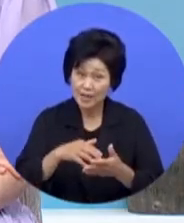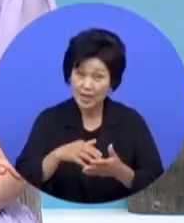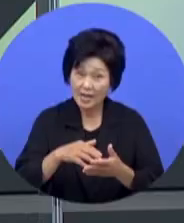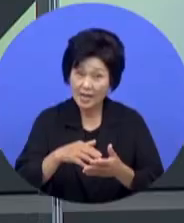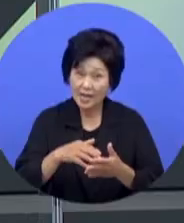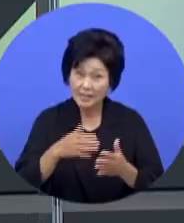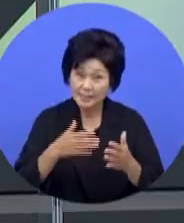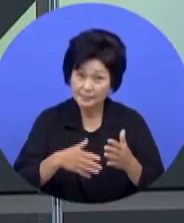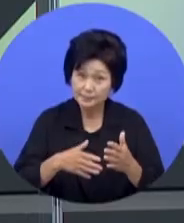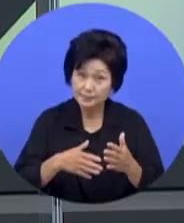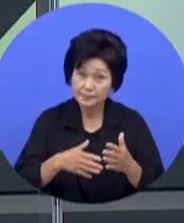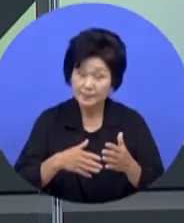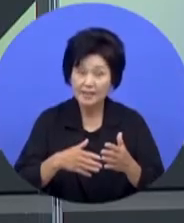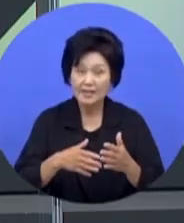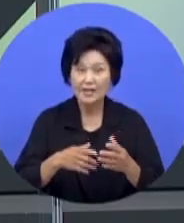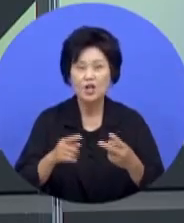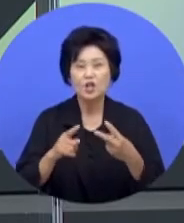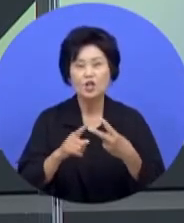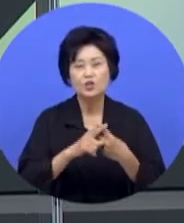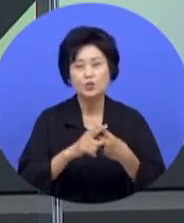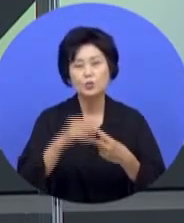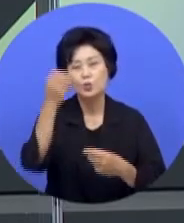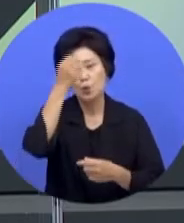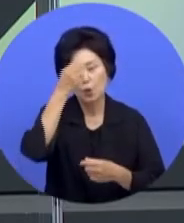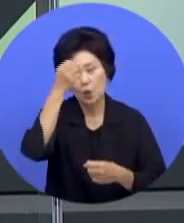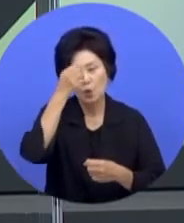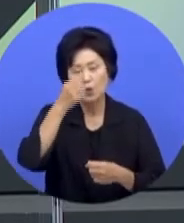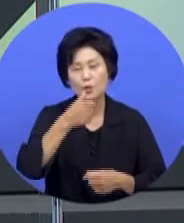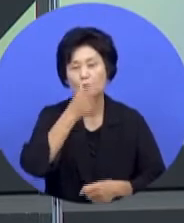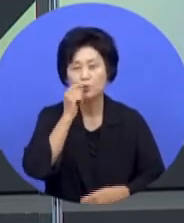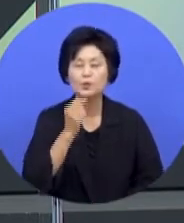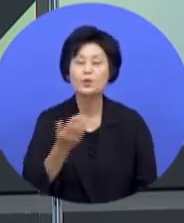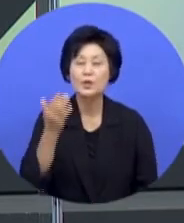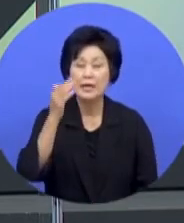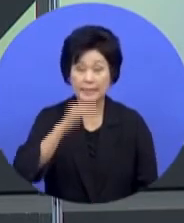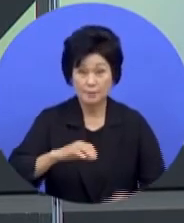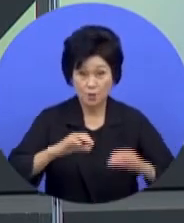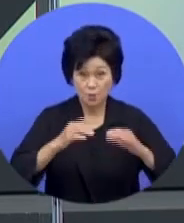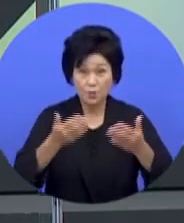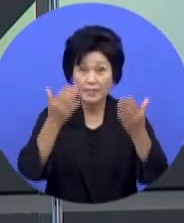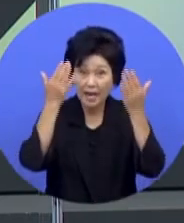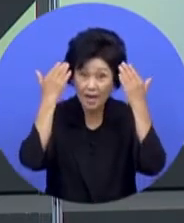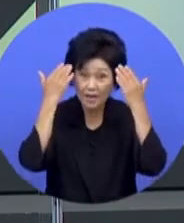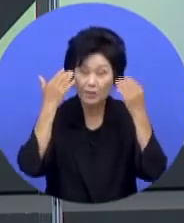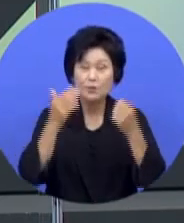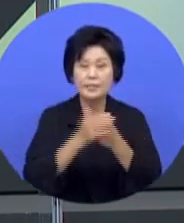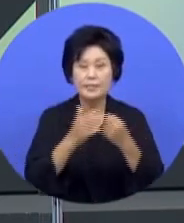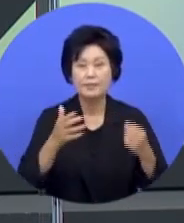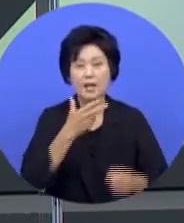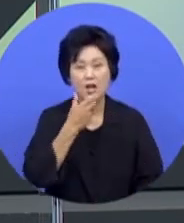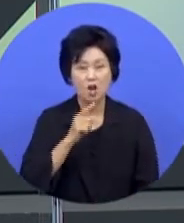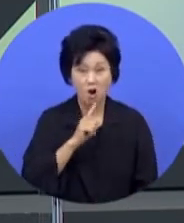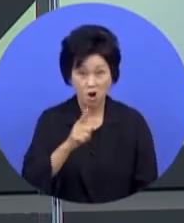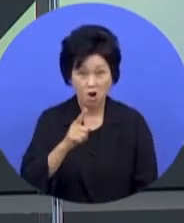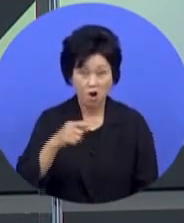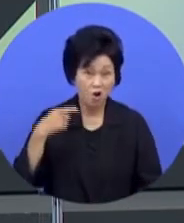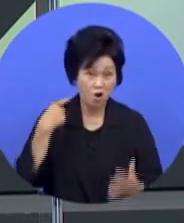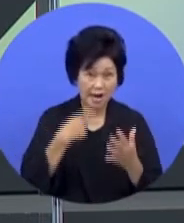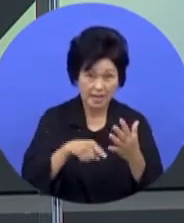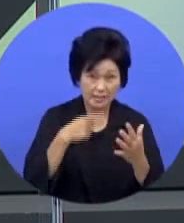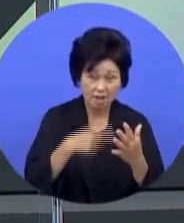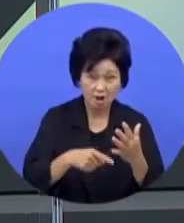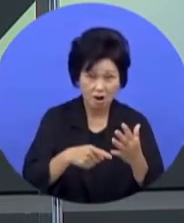중고 쪽에서는 이제 채워야 되지만 네. 저희가 이제 국제학교이기 때문에 네. 영어로 하다 보니 그 이제